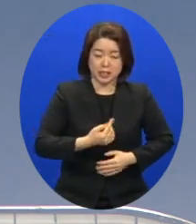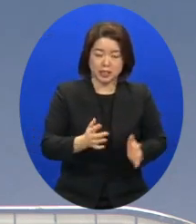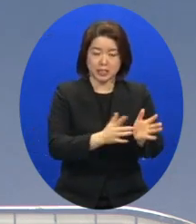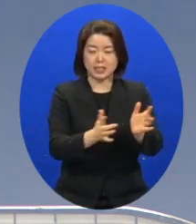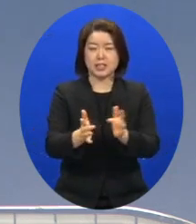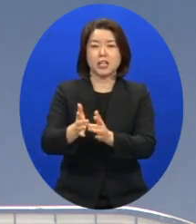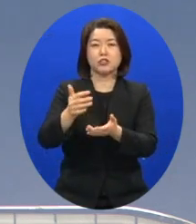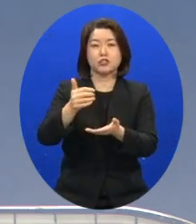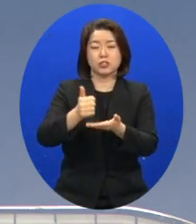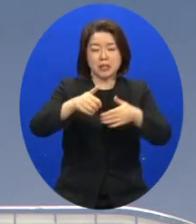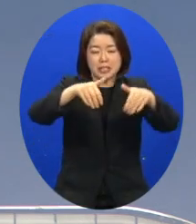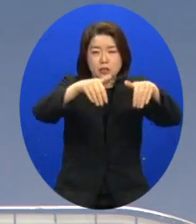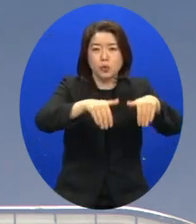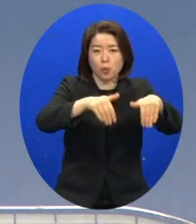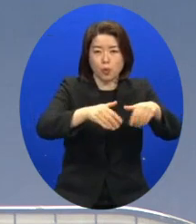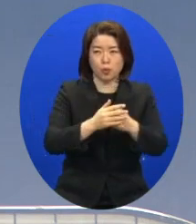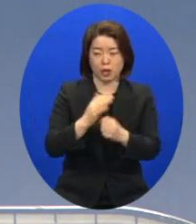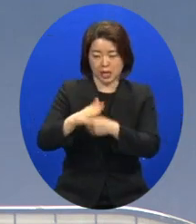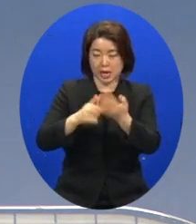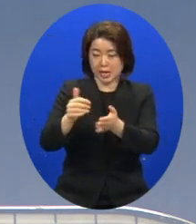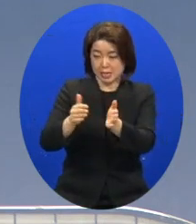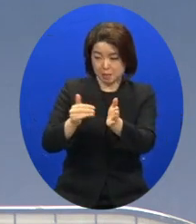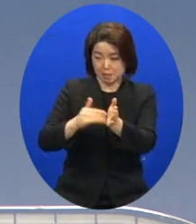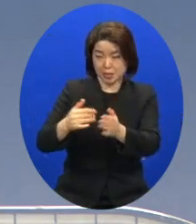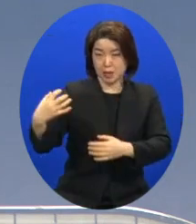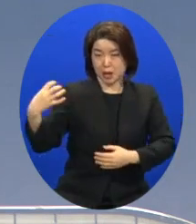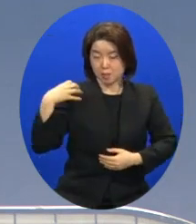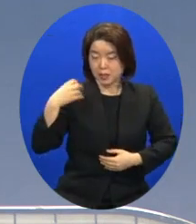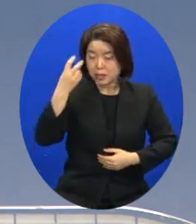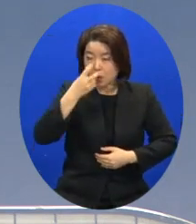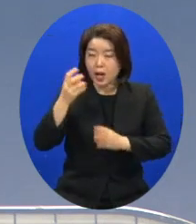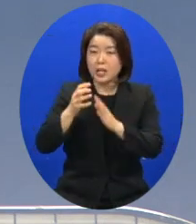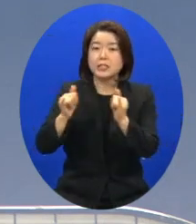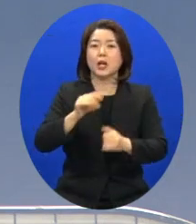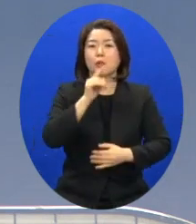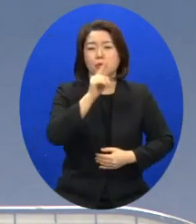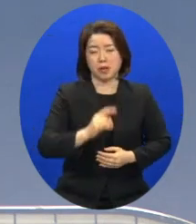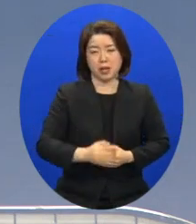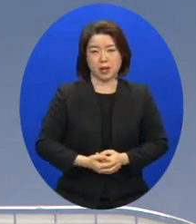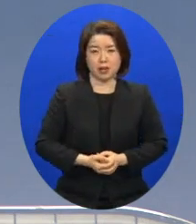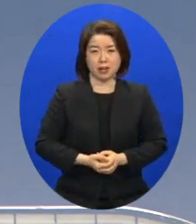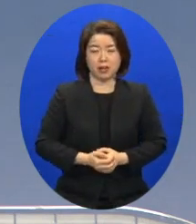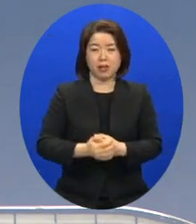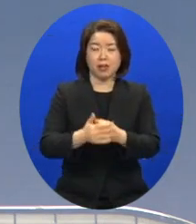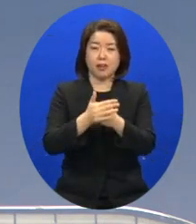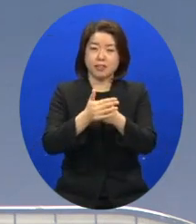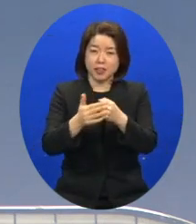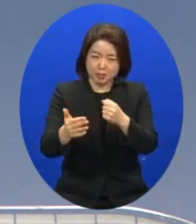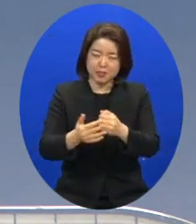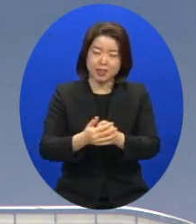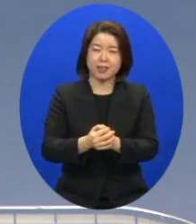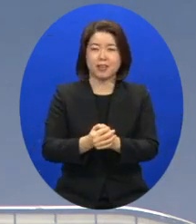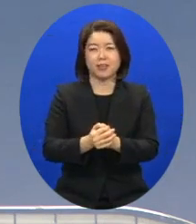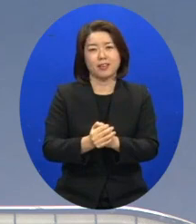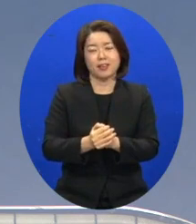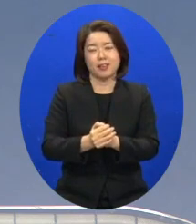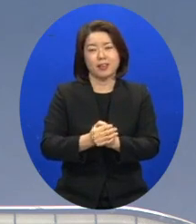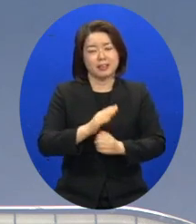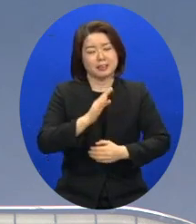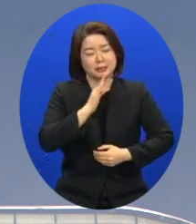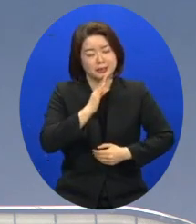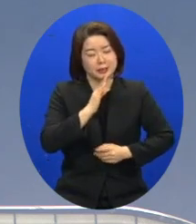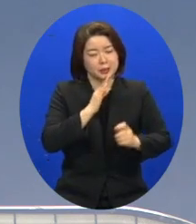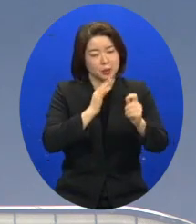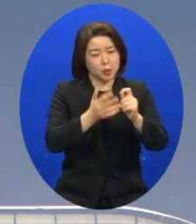이라 하나님의 비밀을 맡은 관리인이 라고 한 거예요 그러니까 사실 고린도전서